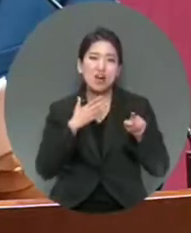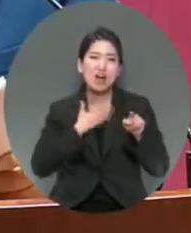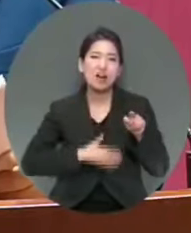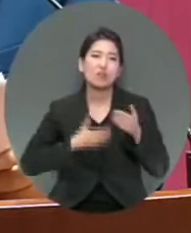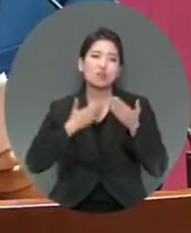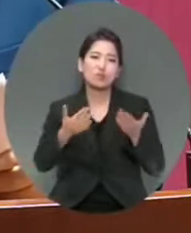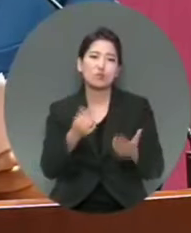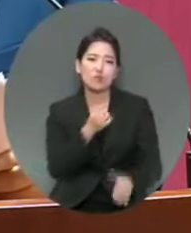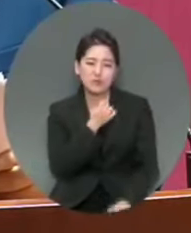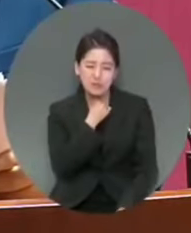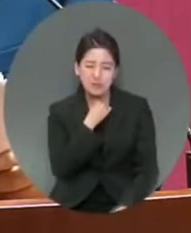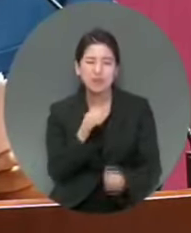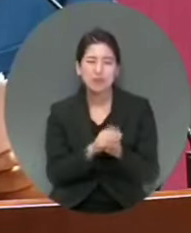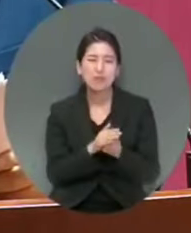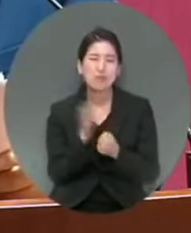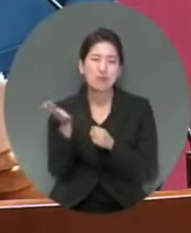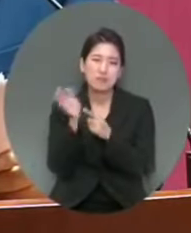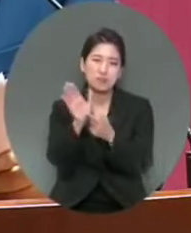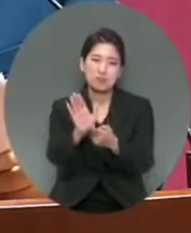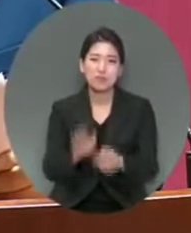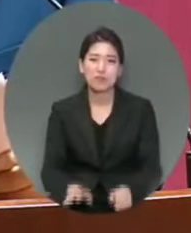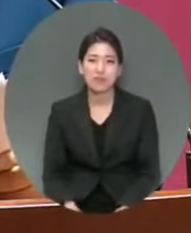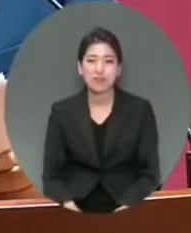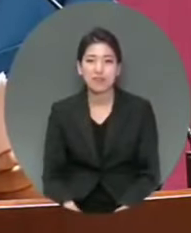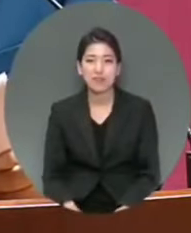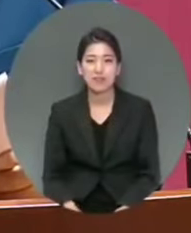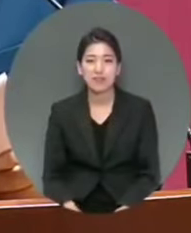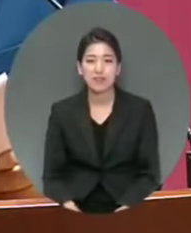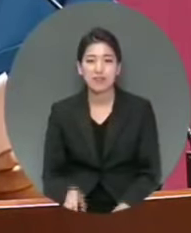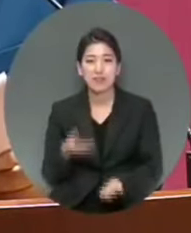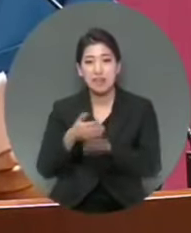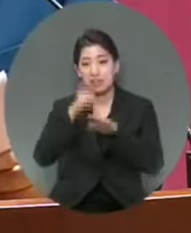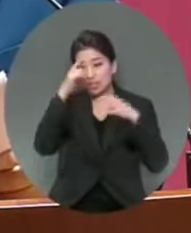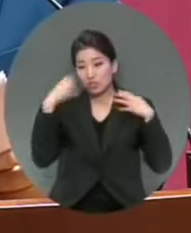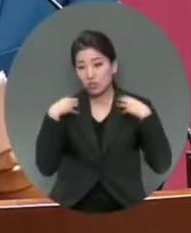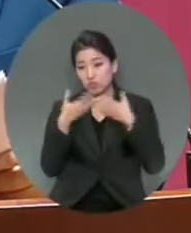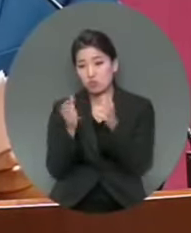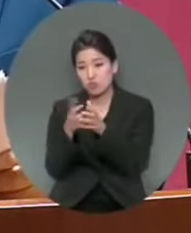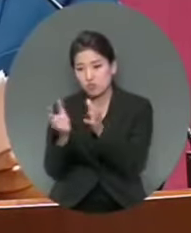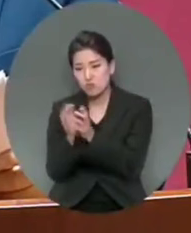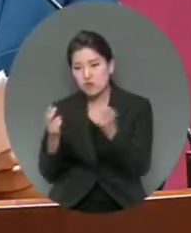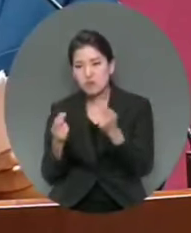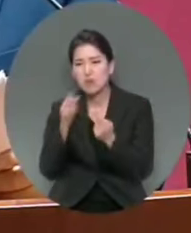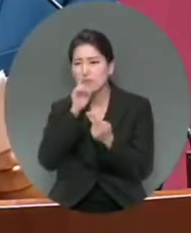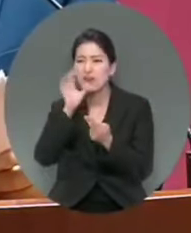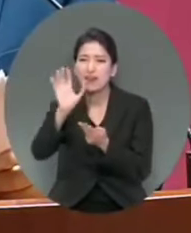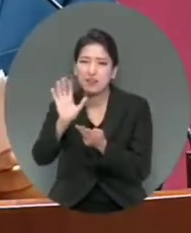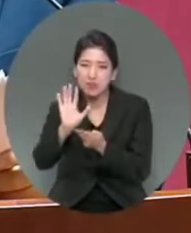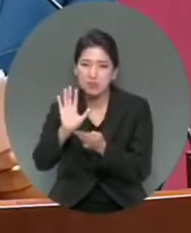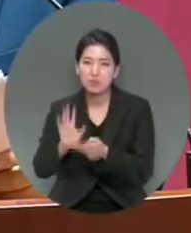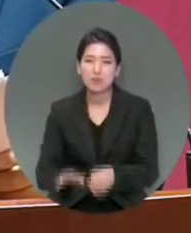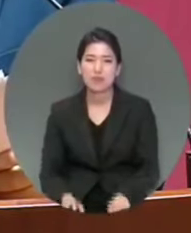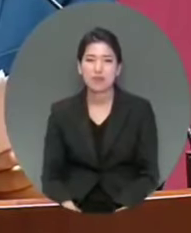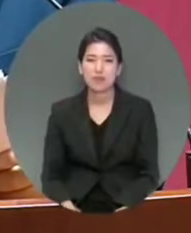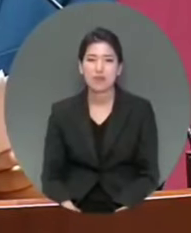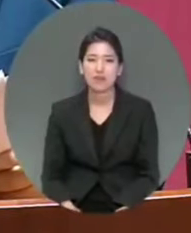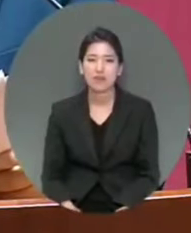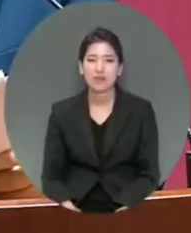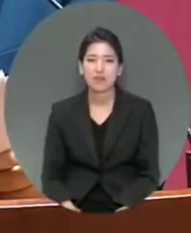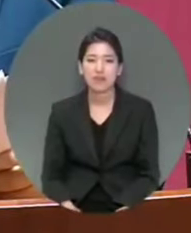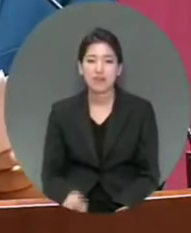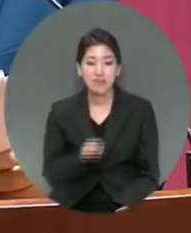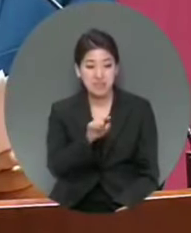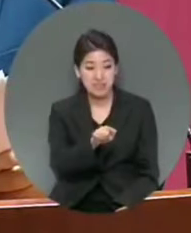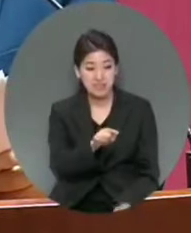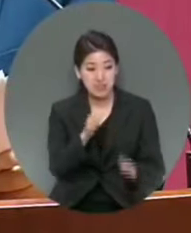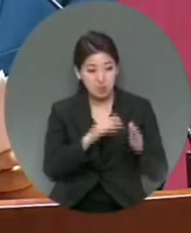X로 표시를 한 거고요. 다른 중앙부처랑 비교를 하시라고 말씀드리는 게 아니에요. 저는 근데 이 문제가 비단 이 공단만의